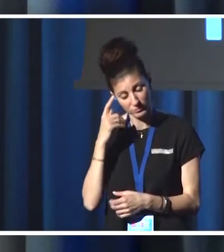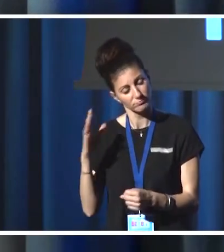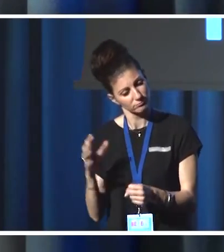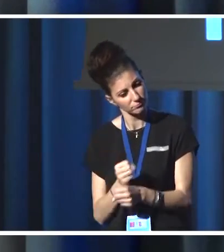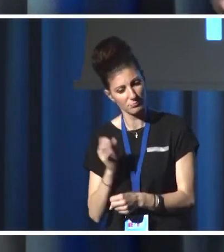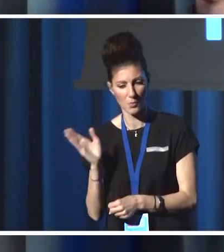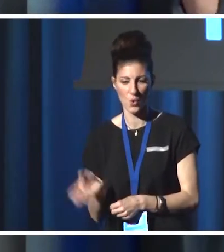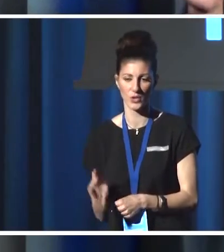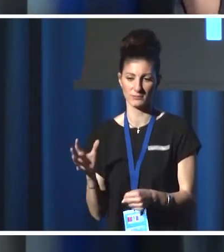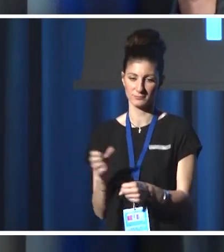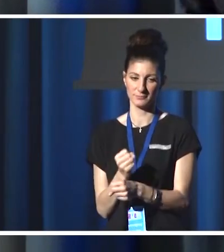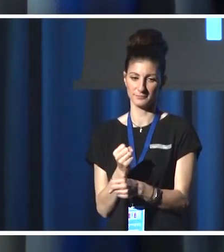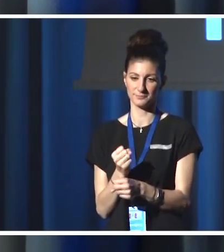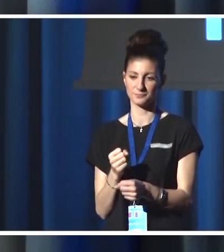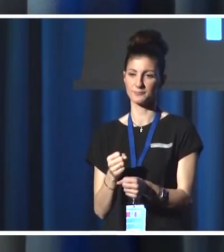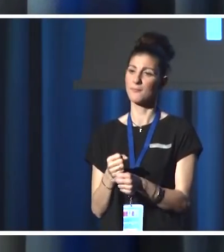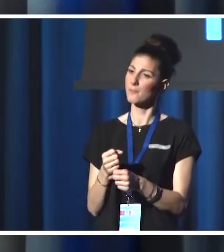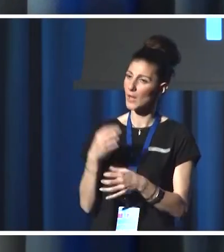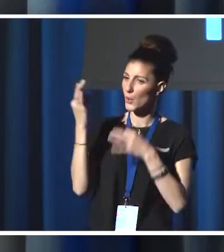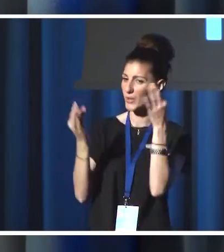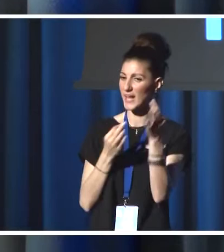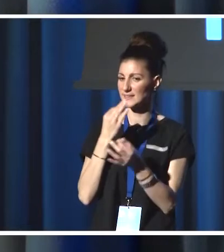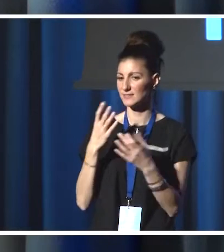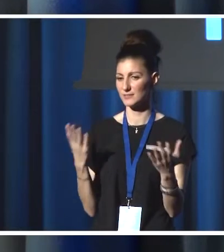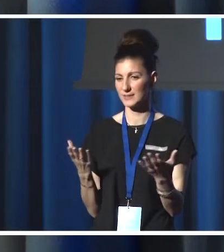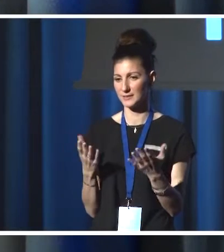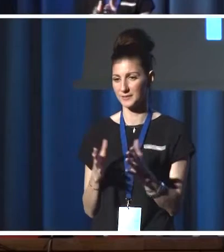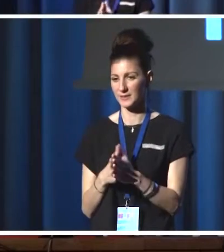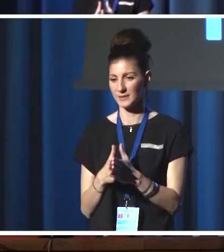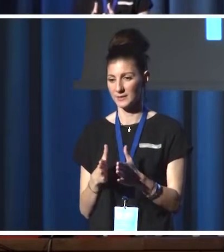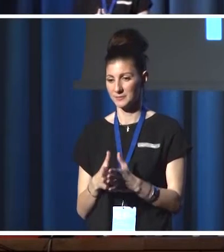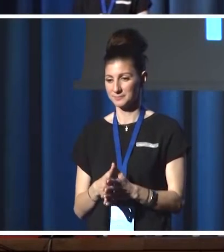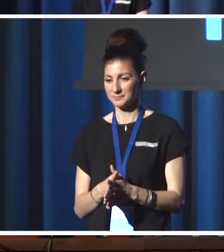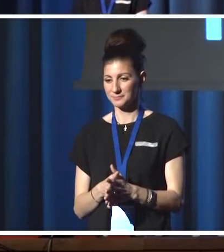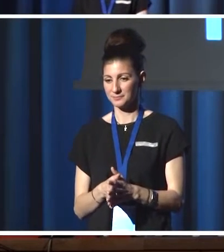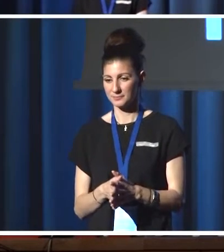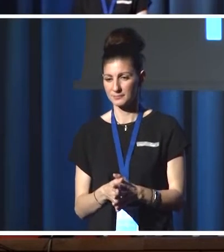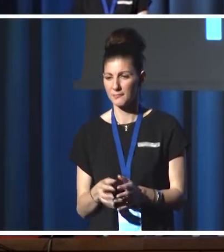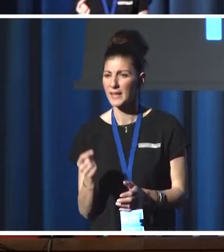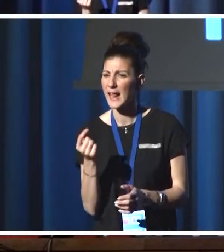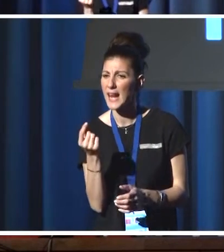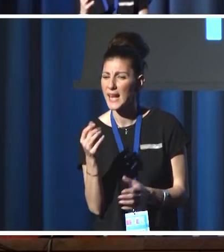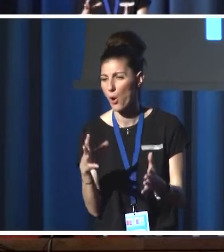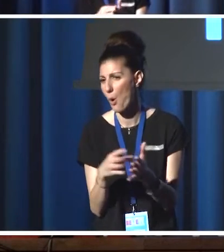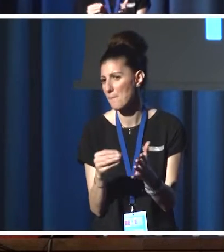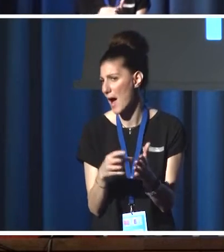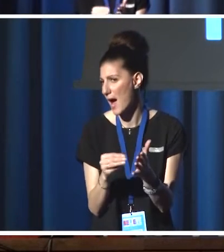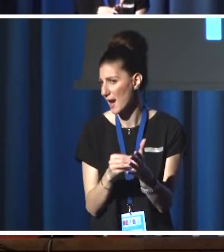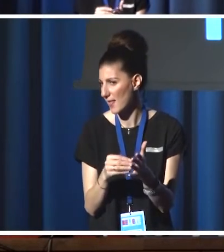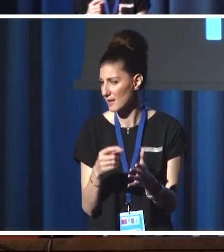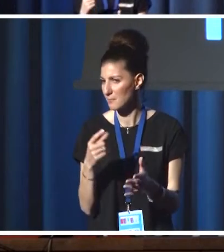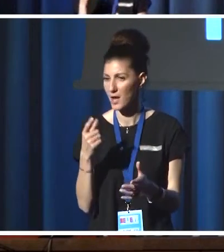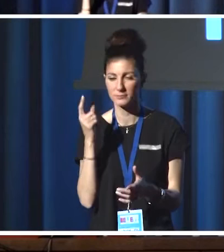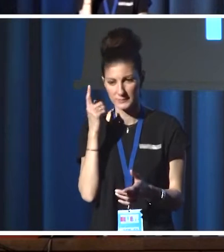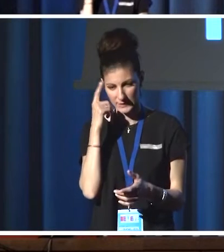επιτευχθεί και για να σας δώσω να το καταλάβετε αυτό θα σας δώσω ένα λίγο ακραίο παράδειγμα